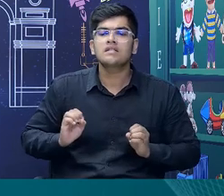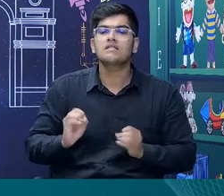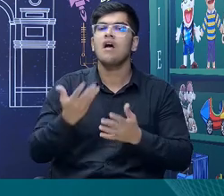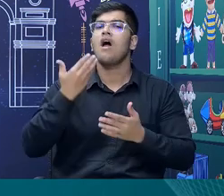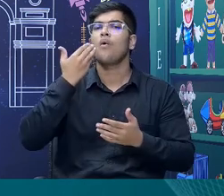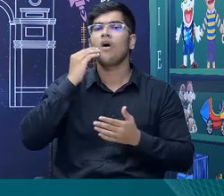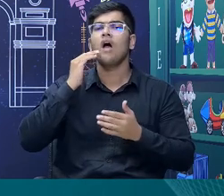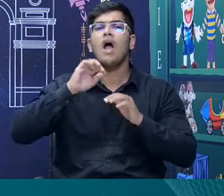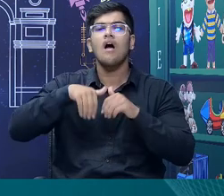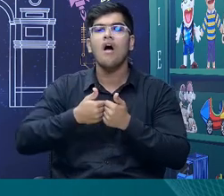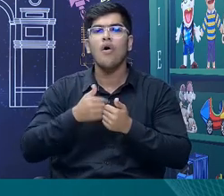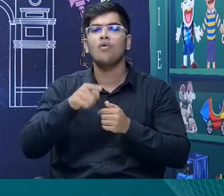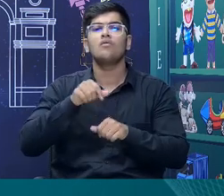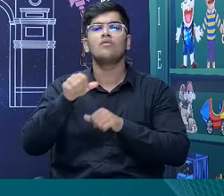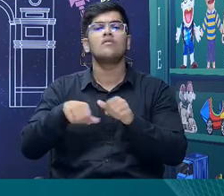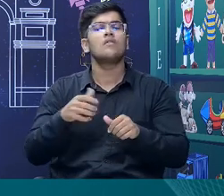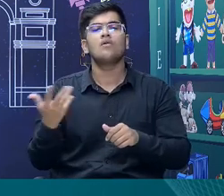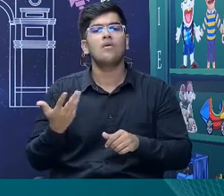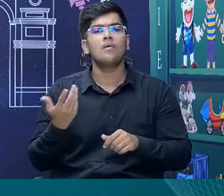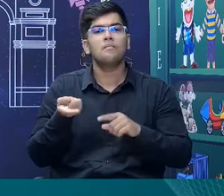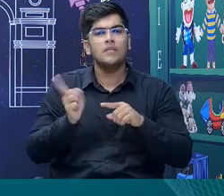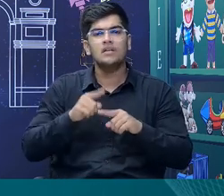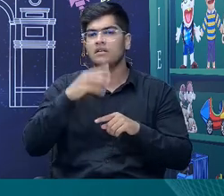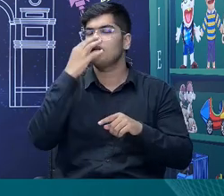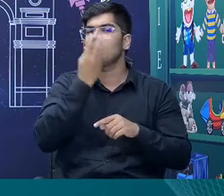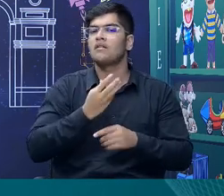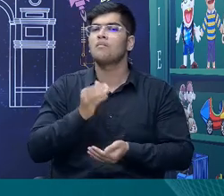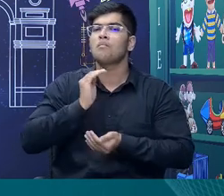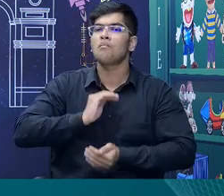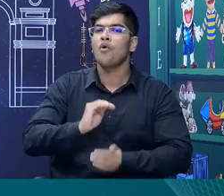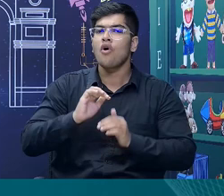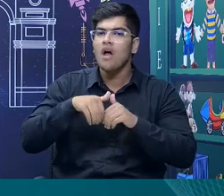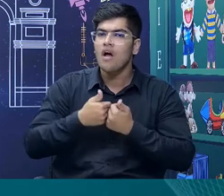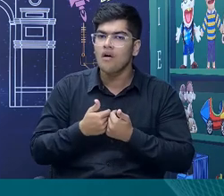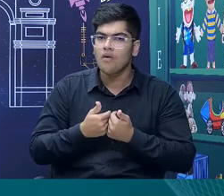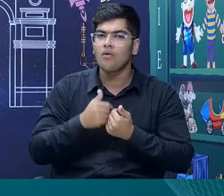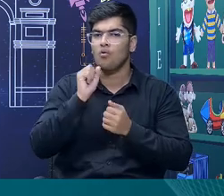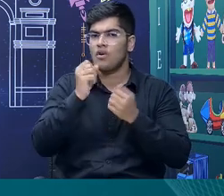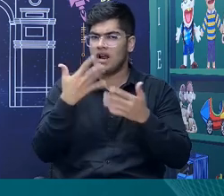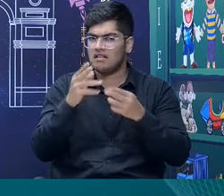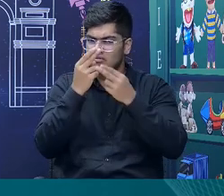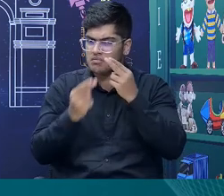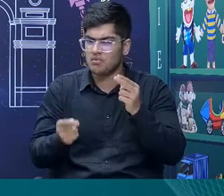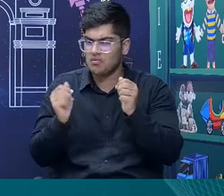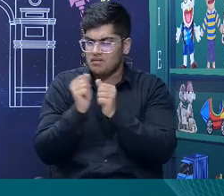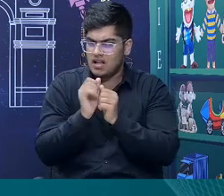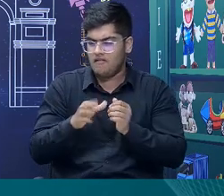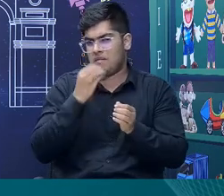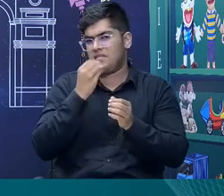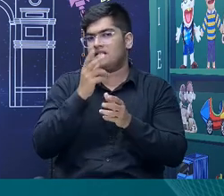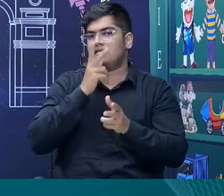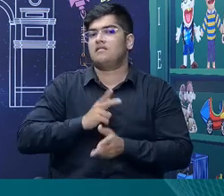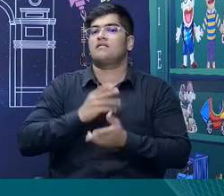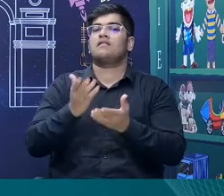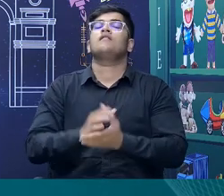बिल्कुल कब हुआ और गणेश जी का जन्म कैसे हुआ था जी कोई कहानी है आपके पास तो जरूर बताइएगा